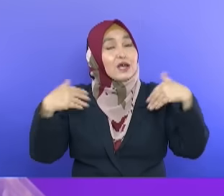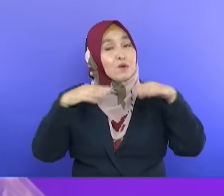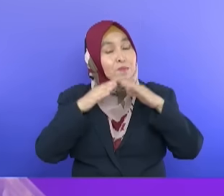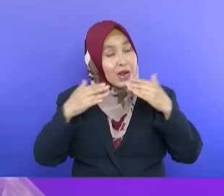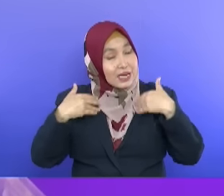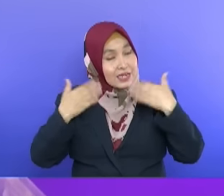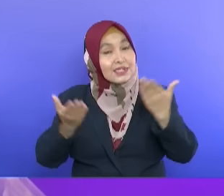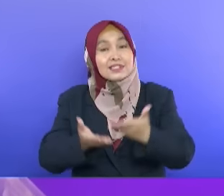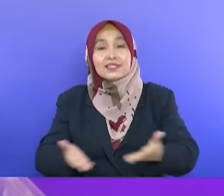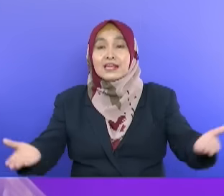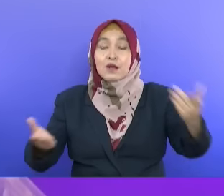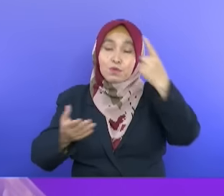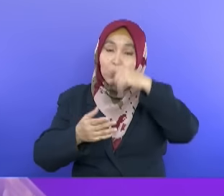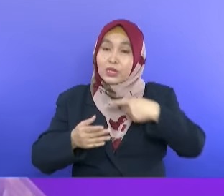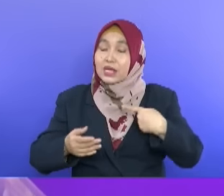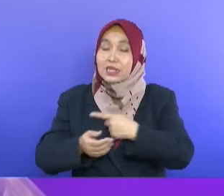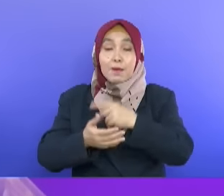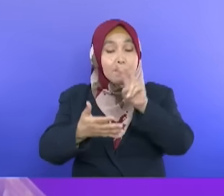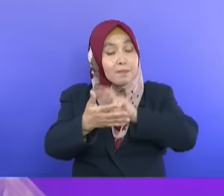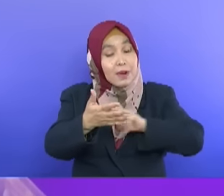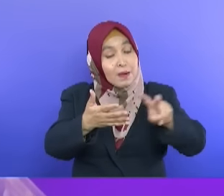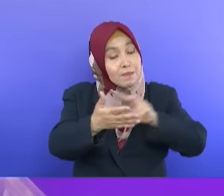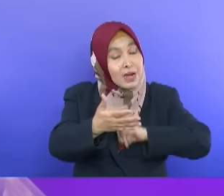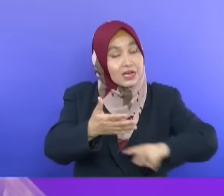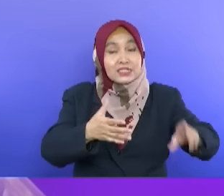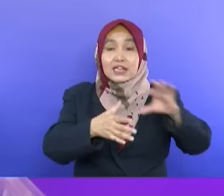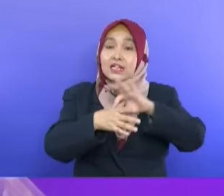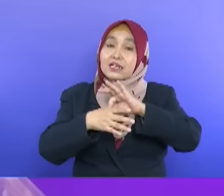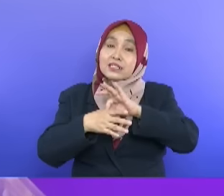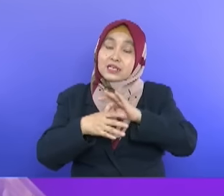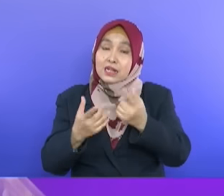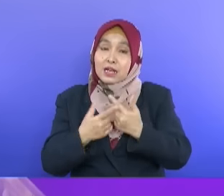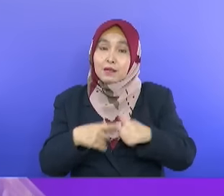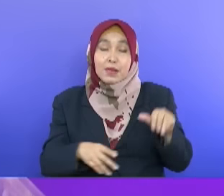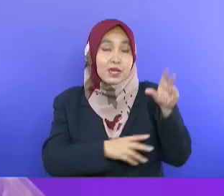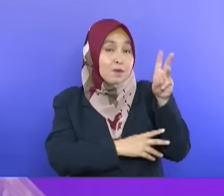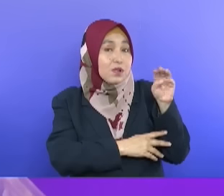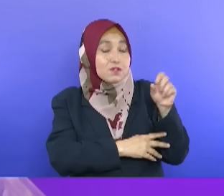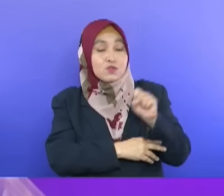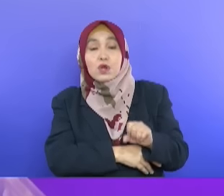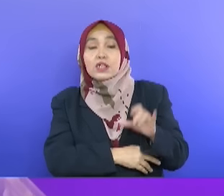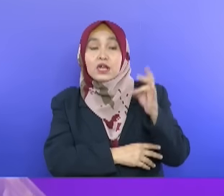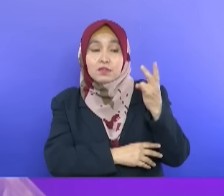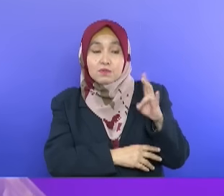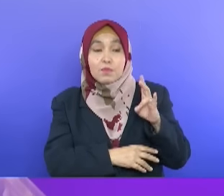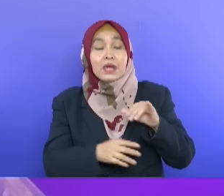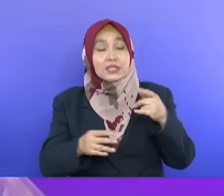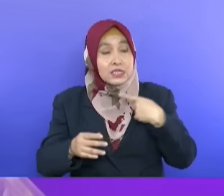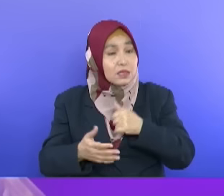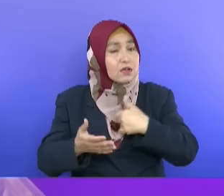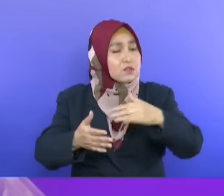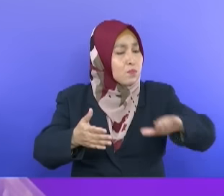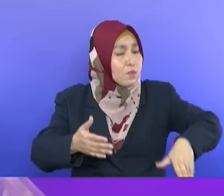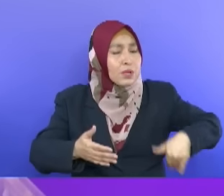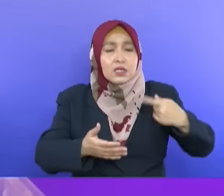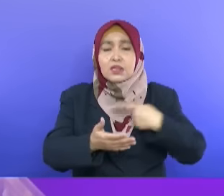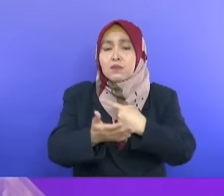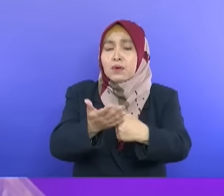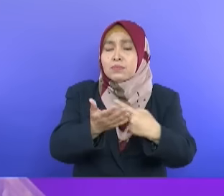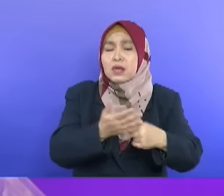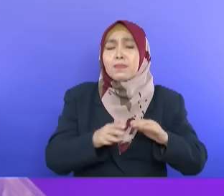berada di studio untuk kita membaca kandungan daripada halaman yang ke-17 ini sebelum ini kita berbincang tentang bagaimana